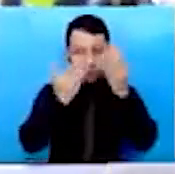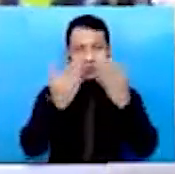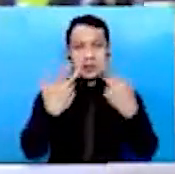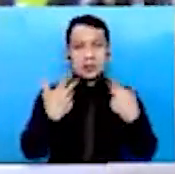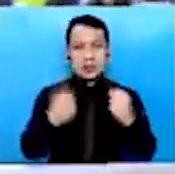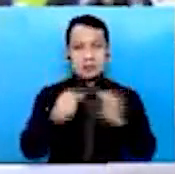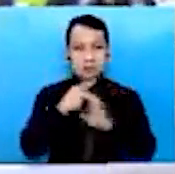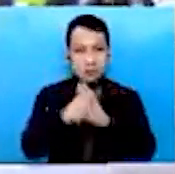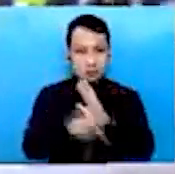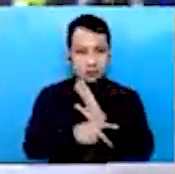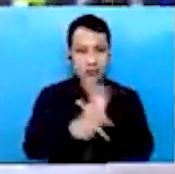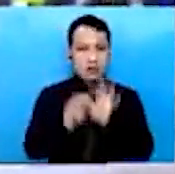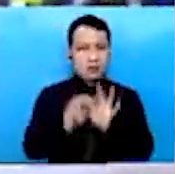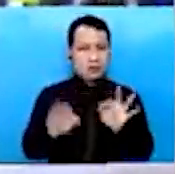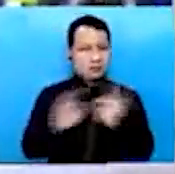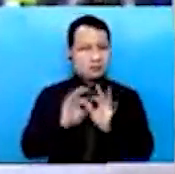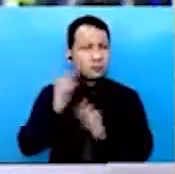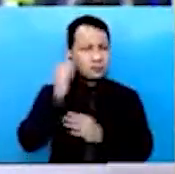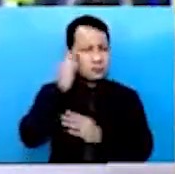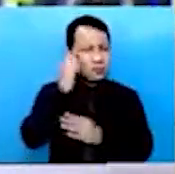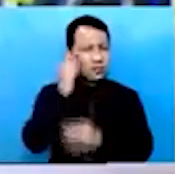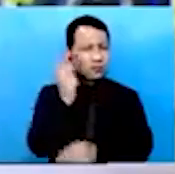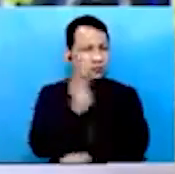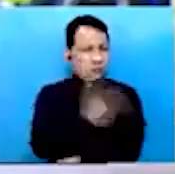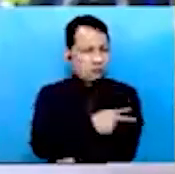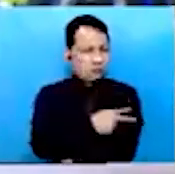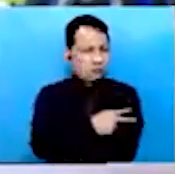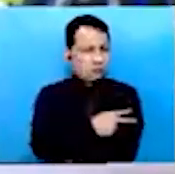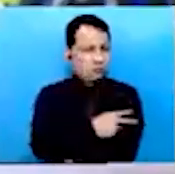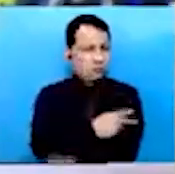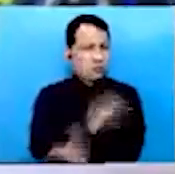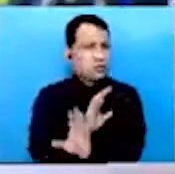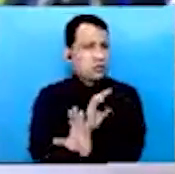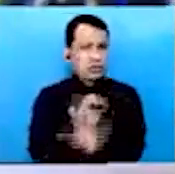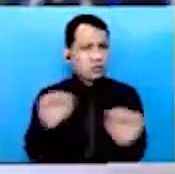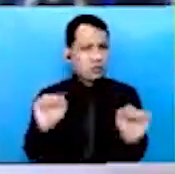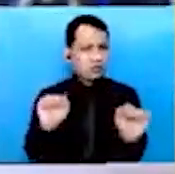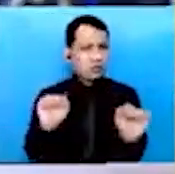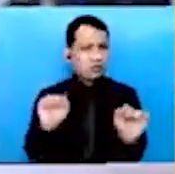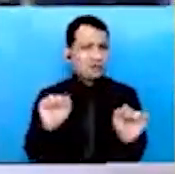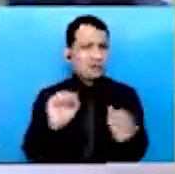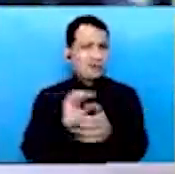At laging isipin na kahit bakunado ka na, di ka pa rin ligtas sa